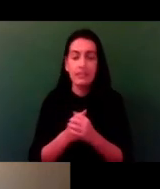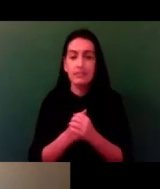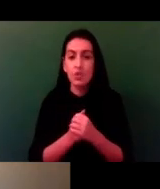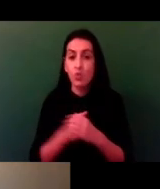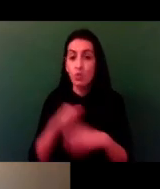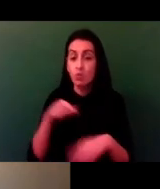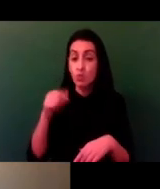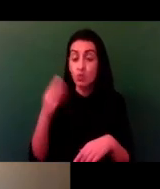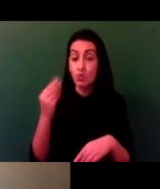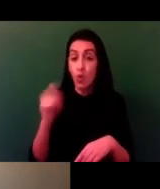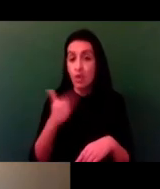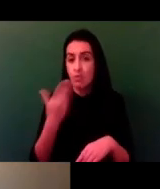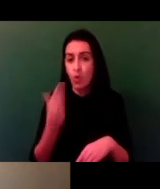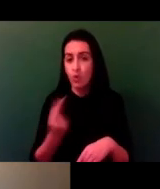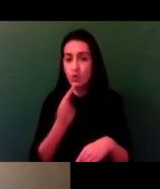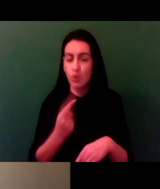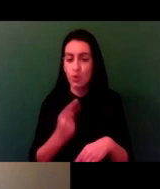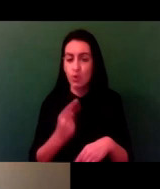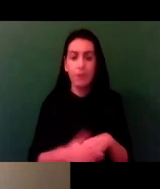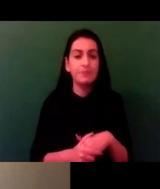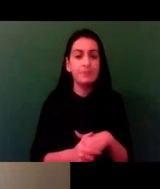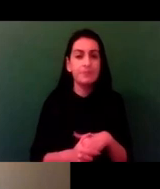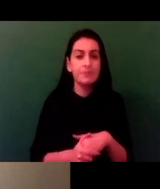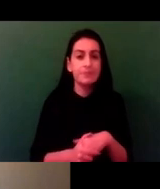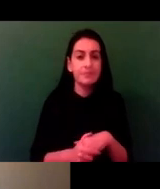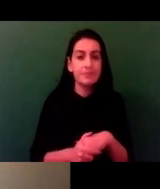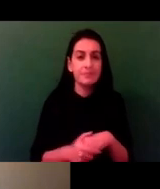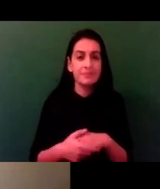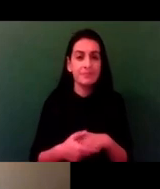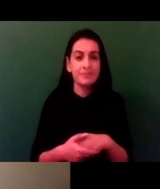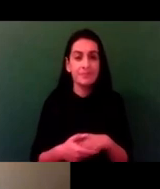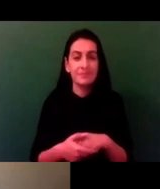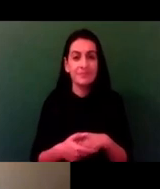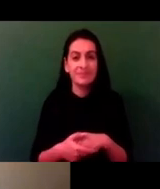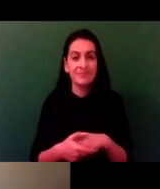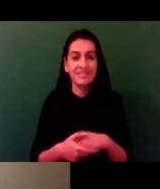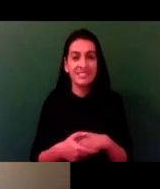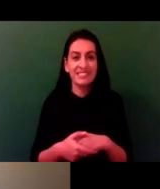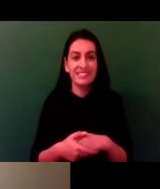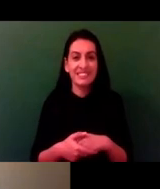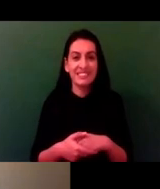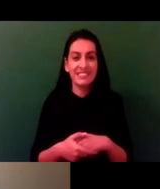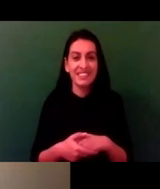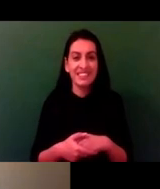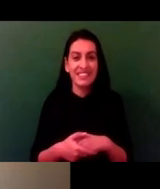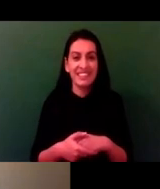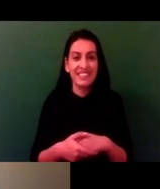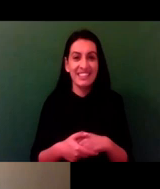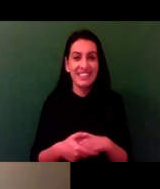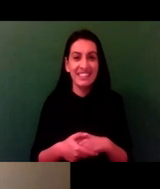de şeyi söyleyecektim. O da hayret. Keşke baban da katılsaydı Arda. Ya evet aslında düşündüm ama biraz şey ya